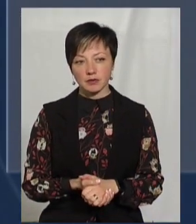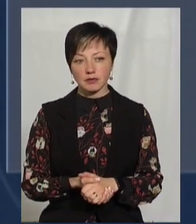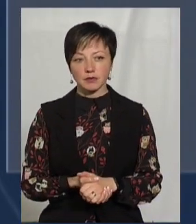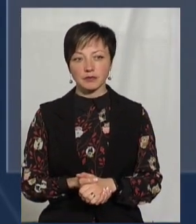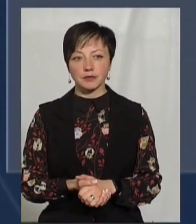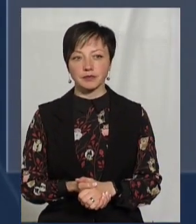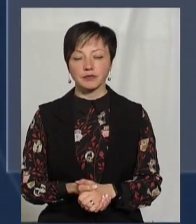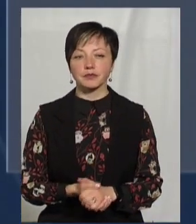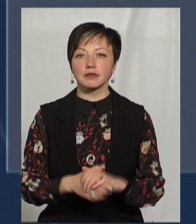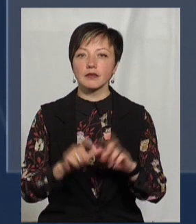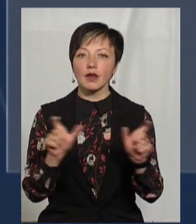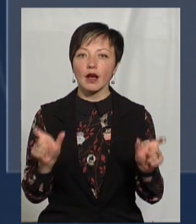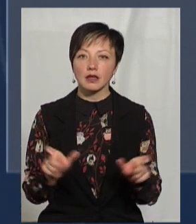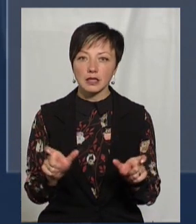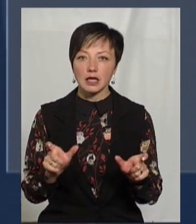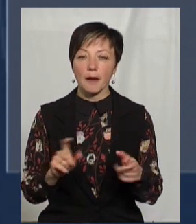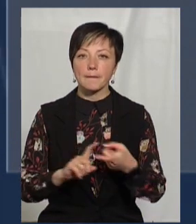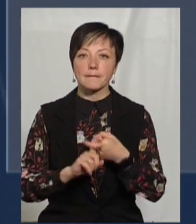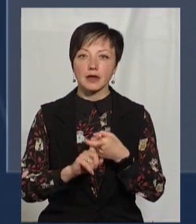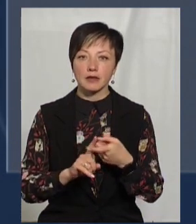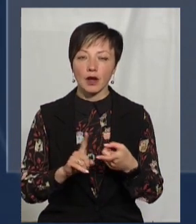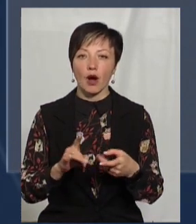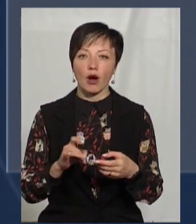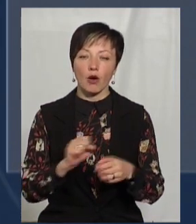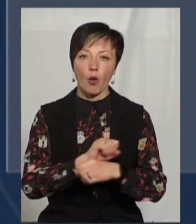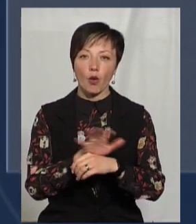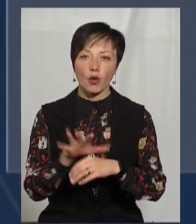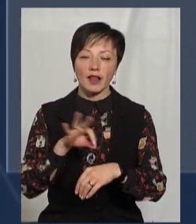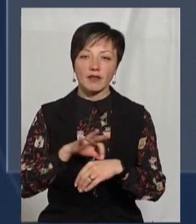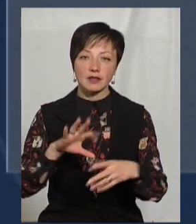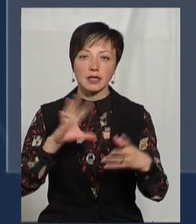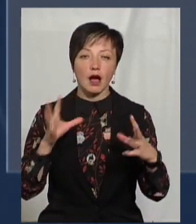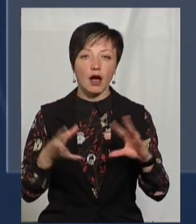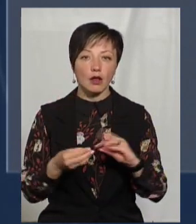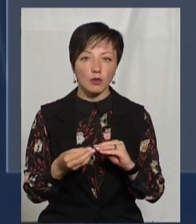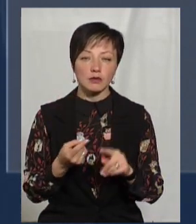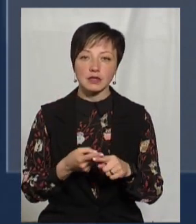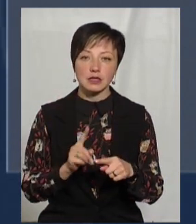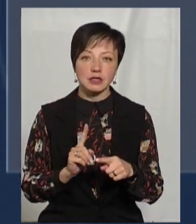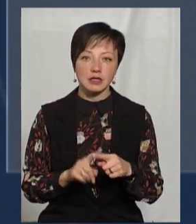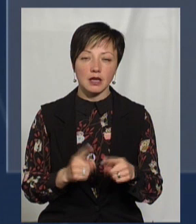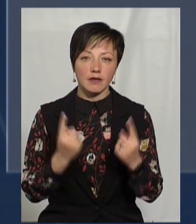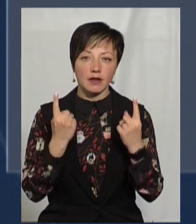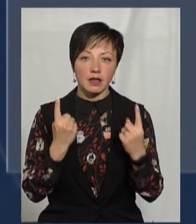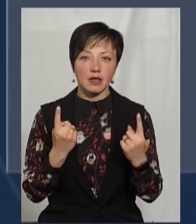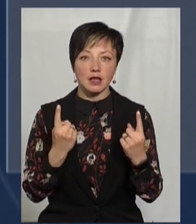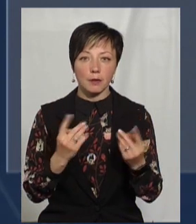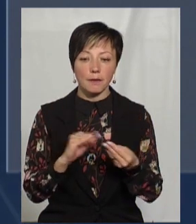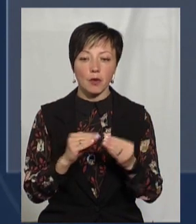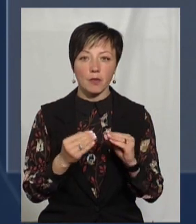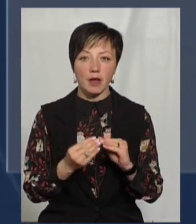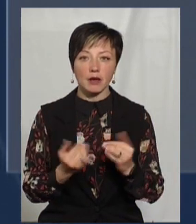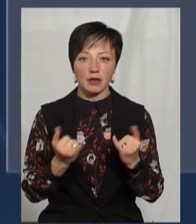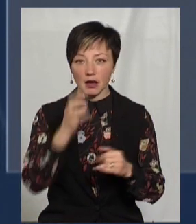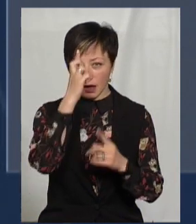Ви знаєте, карантин та пандемія коронавірусу загалом це неабиякий виклик для багатьох